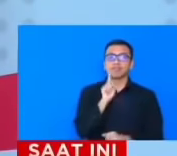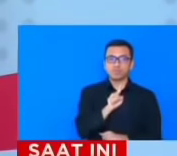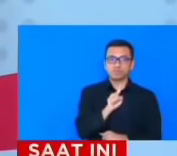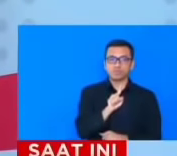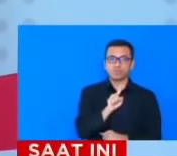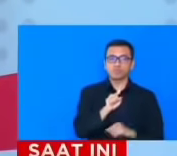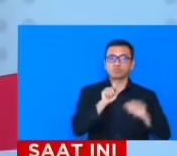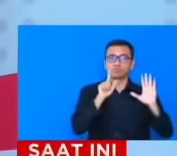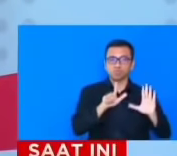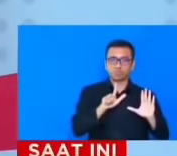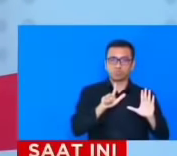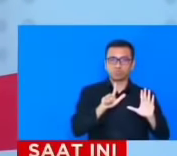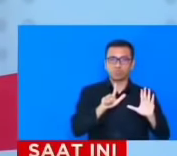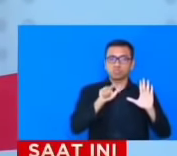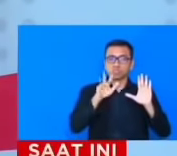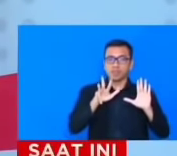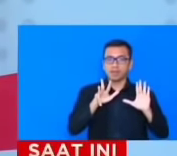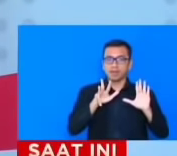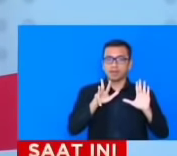1.790